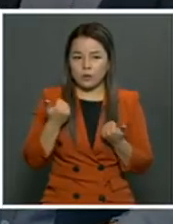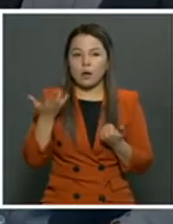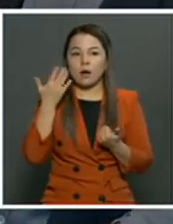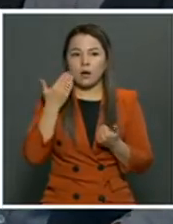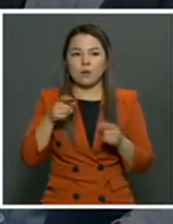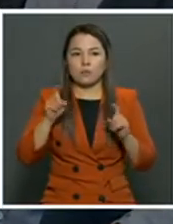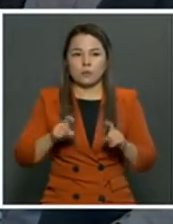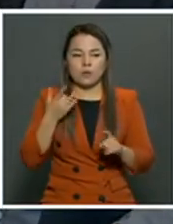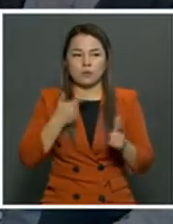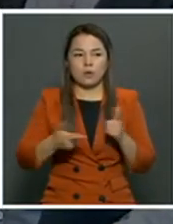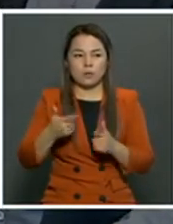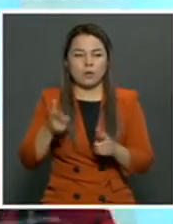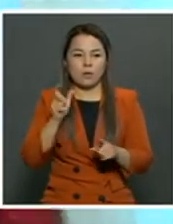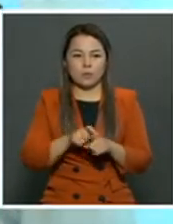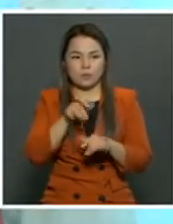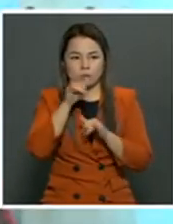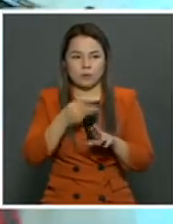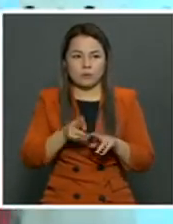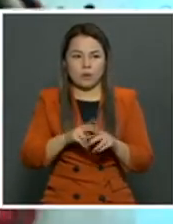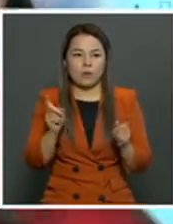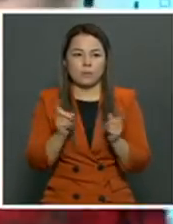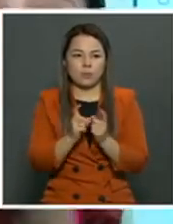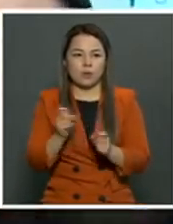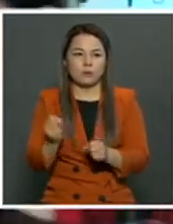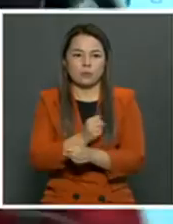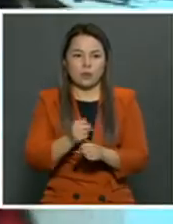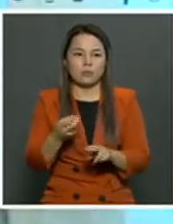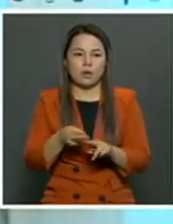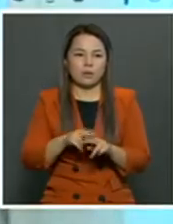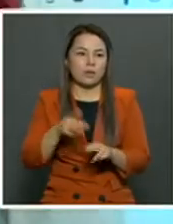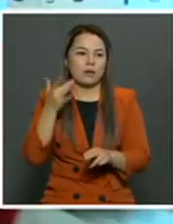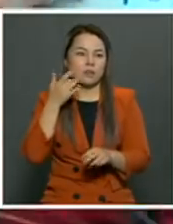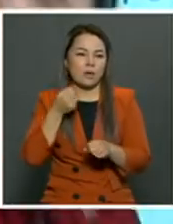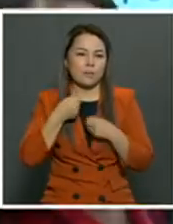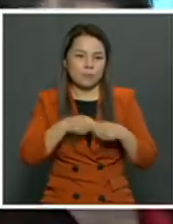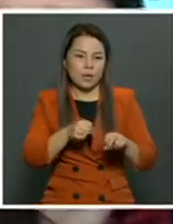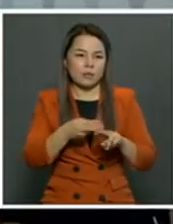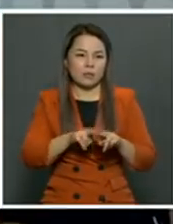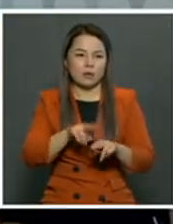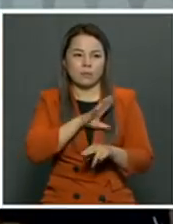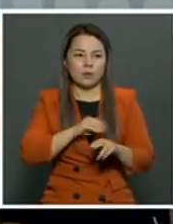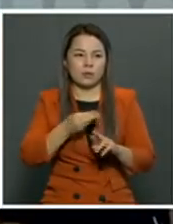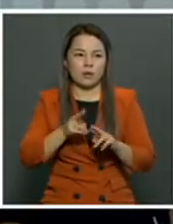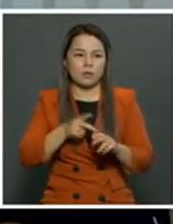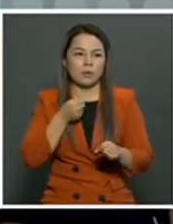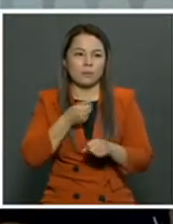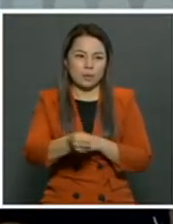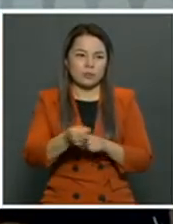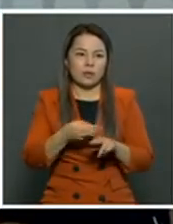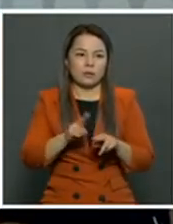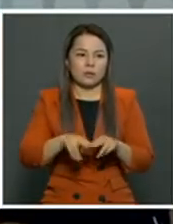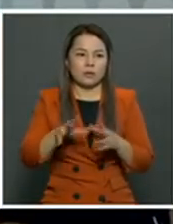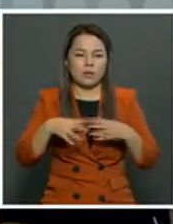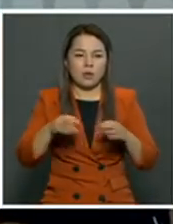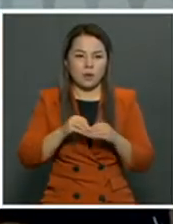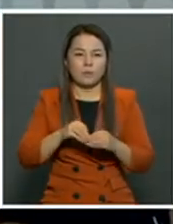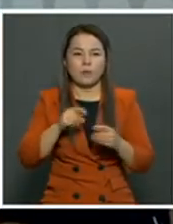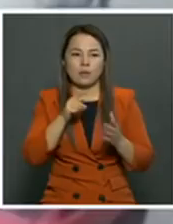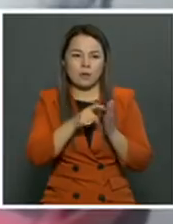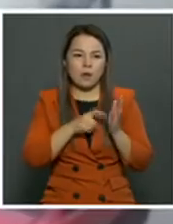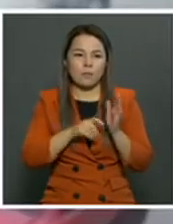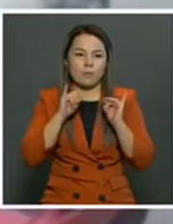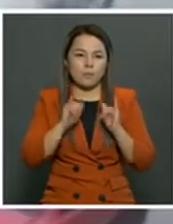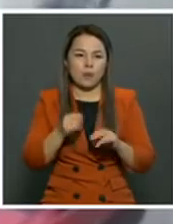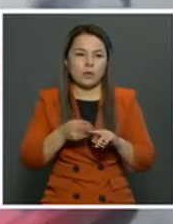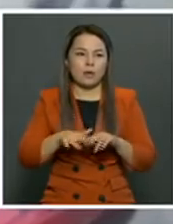Қашан осы үйде бір нәрсе дайын болады уақытында? Тұрмыстық құқық бұзушылық денсаулыққа жеңіл түрде залал келтіру, ұрып соғу, шаңырақтың шырқы осылай бұзылып